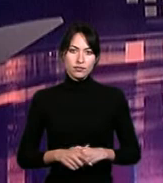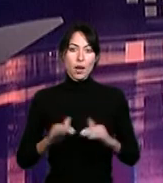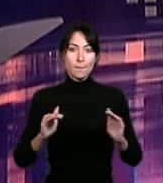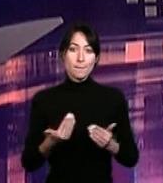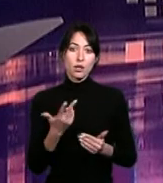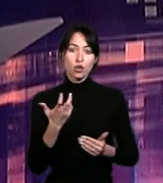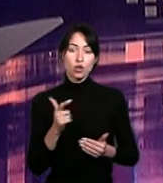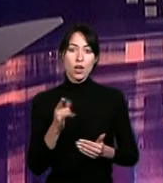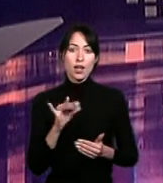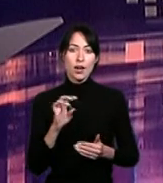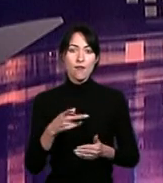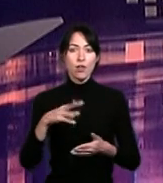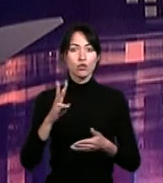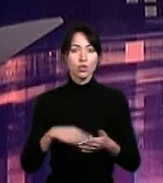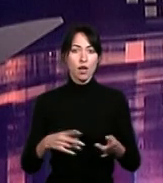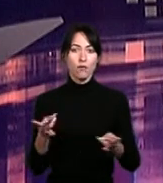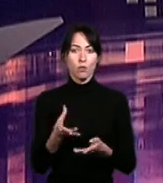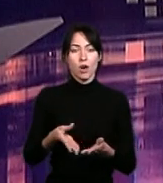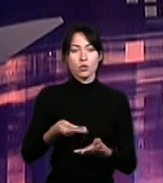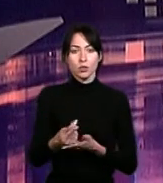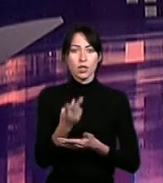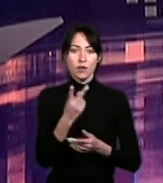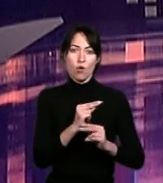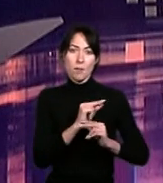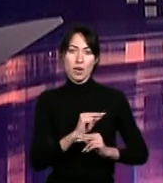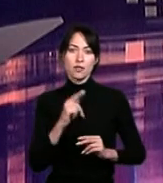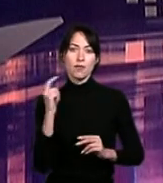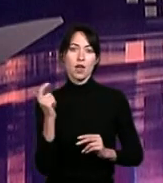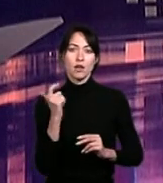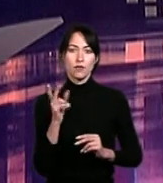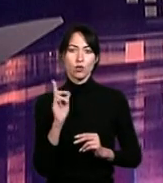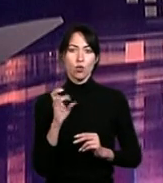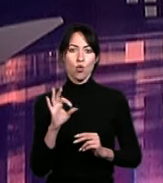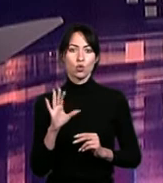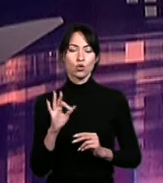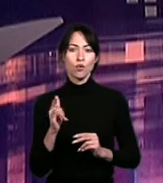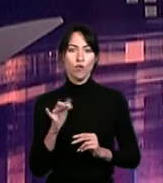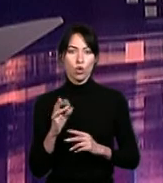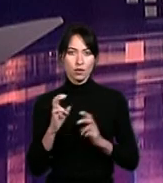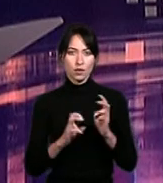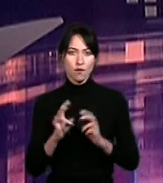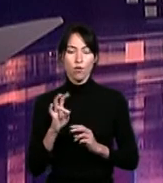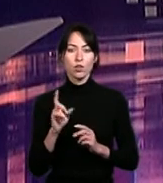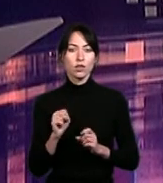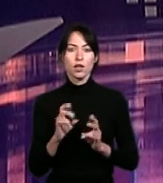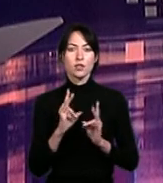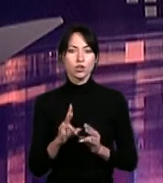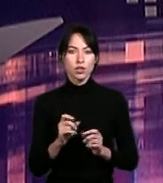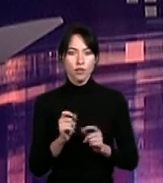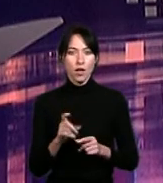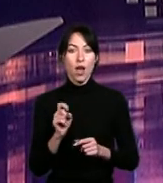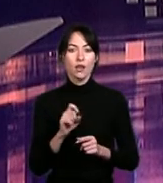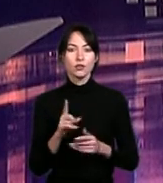Менше 300 гривень штрафу мають сплатити 2 працівників Харківського коксового заводу. Не за шкідливі викиди, а